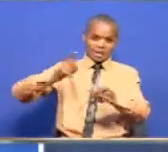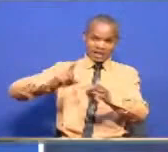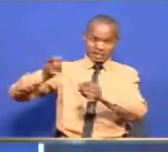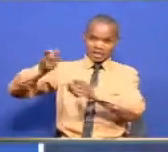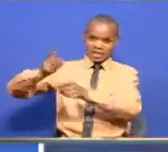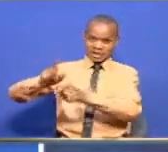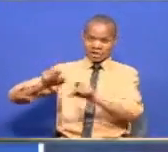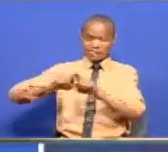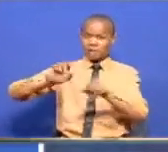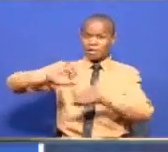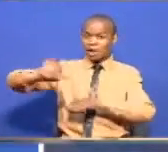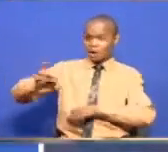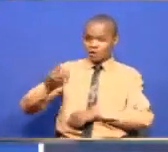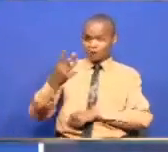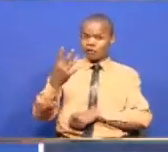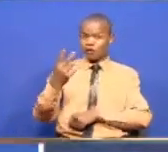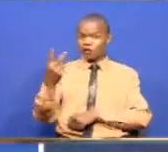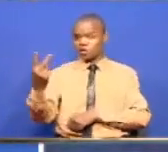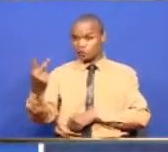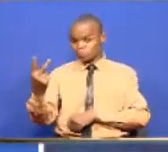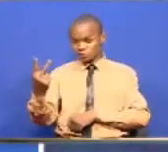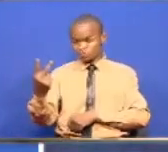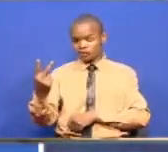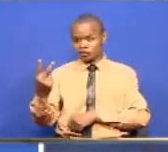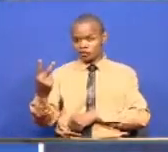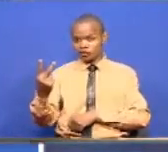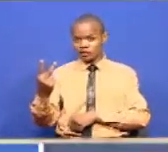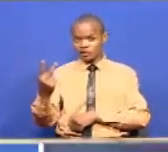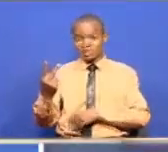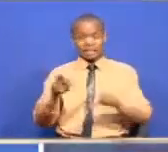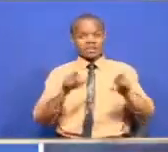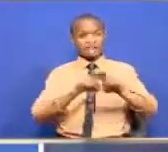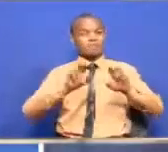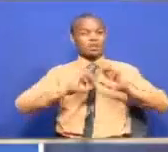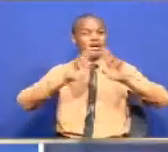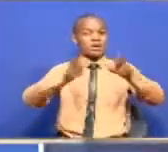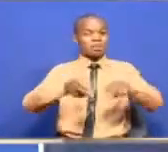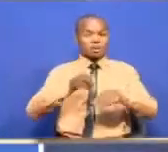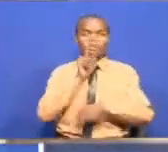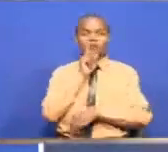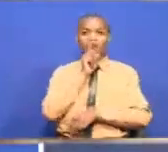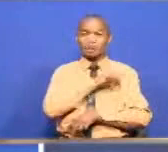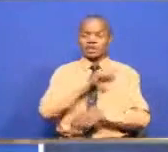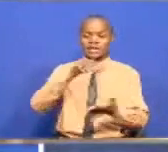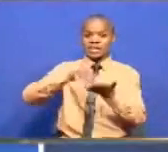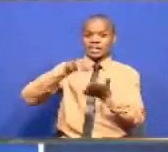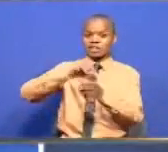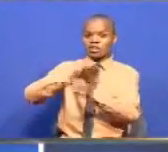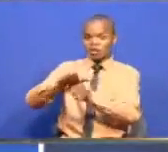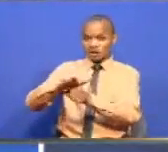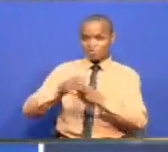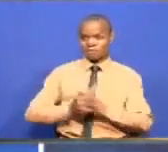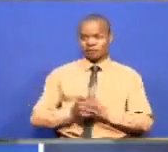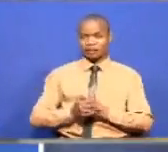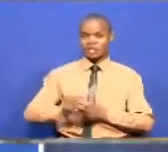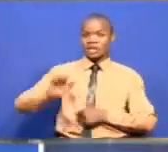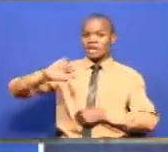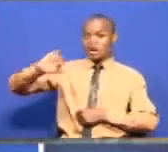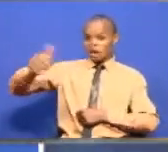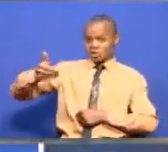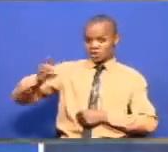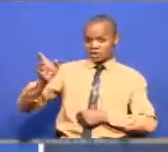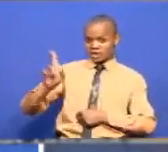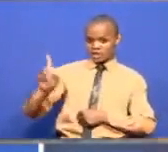kaunti 42 kati ya kaunti zote 47 zikiwa zimeripoti visa katika maeneo yao. Kaunti ya Nairobi